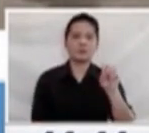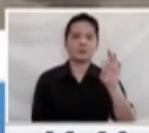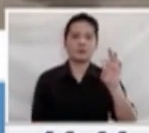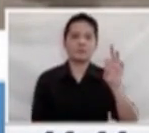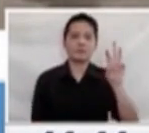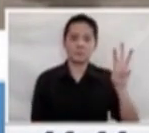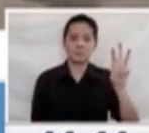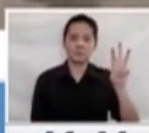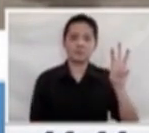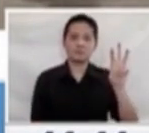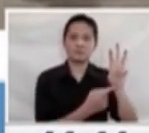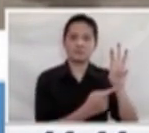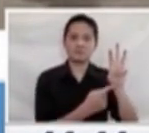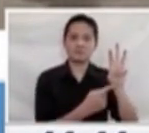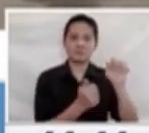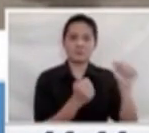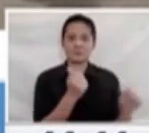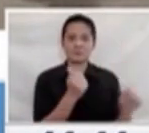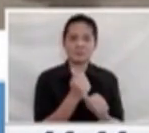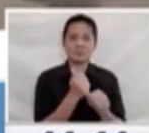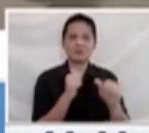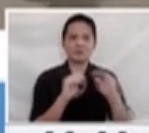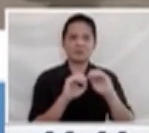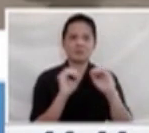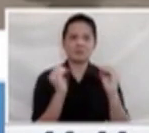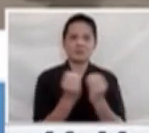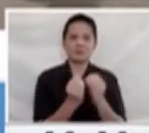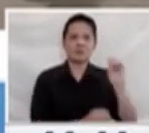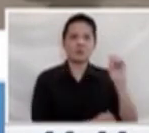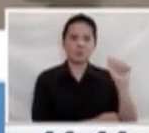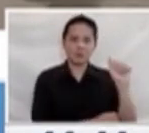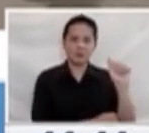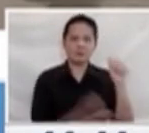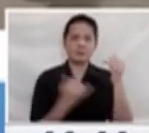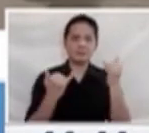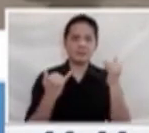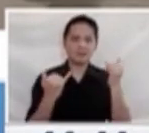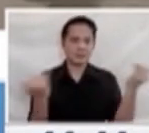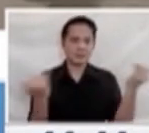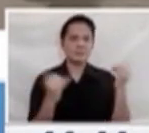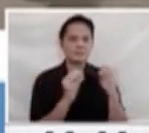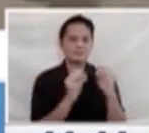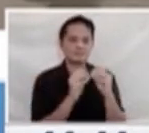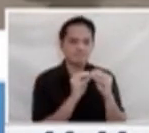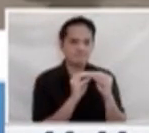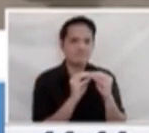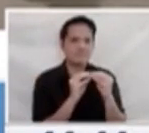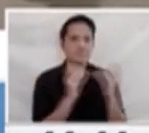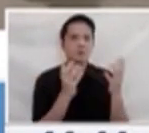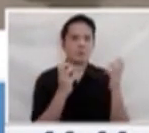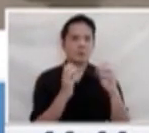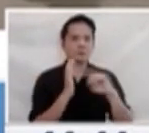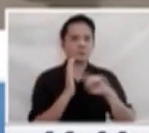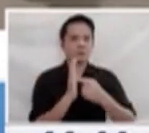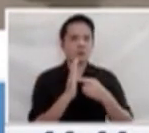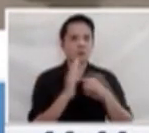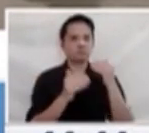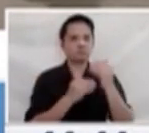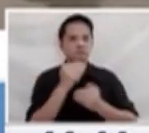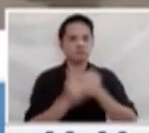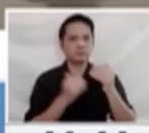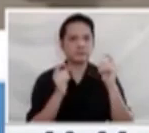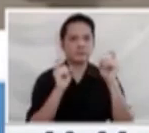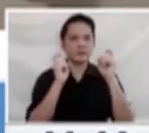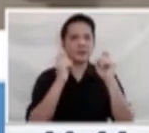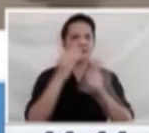na magkaroon ng PCR test. Para sa ganun po, yung mga susunod na darating na mga OFW ay doon na po sa kanilang mga